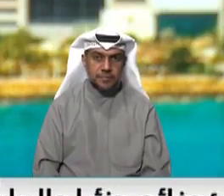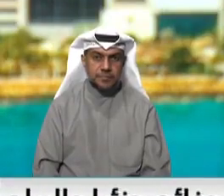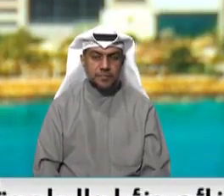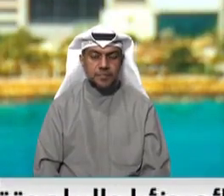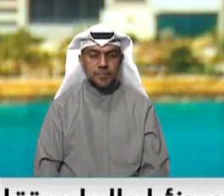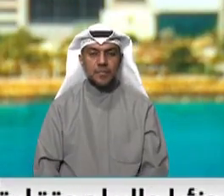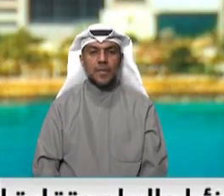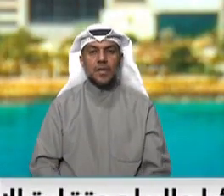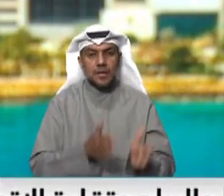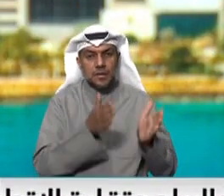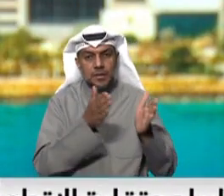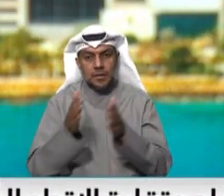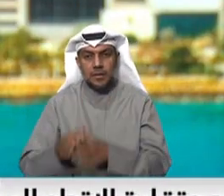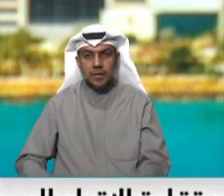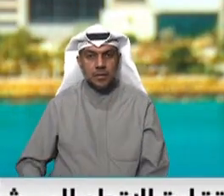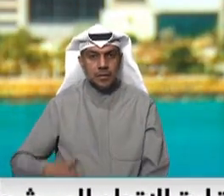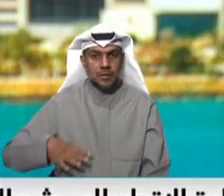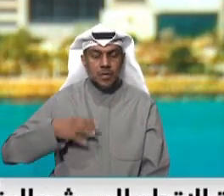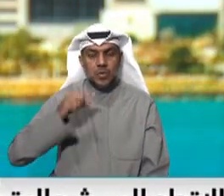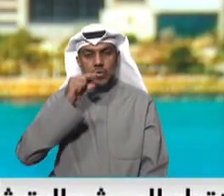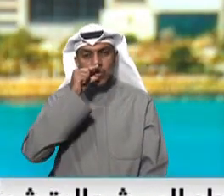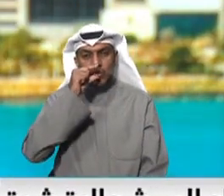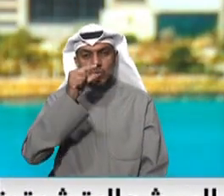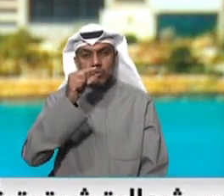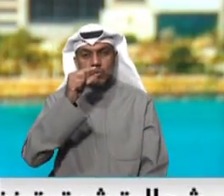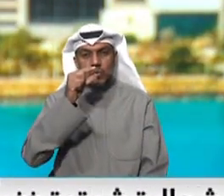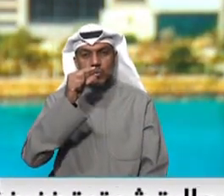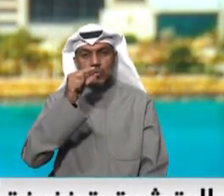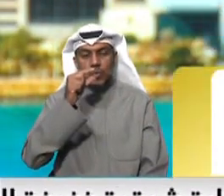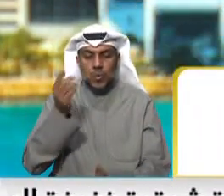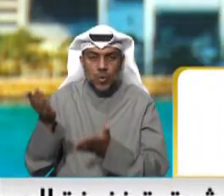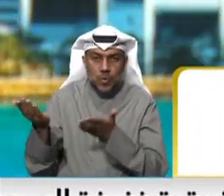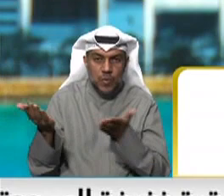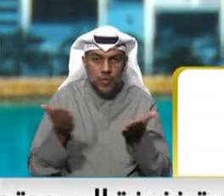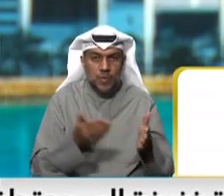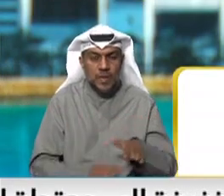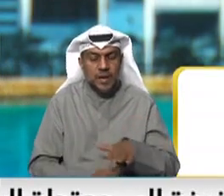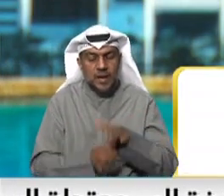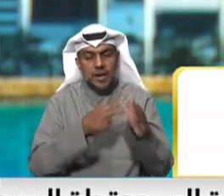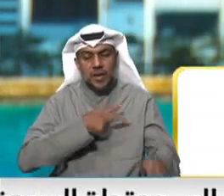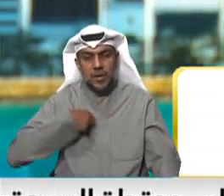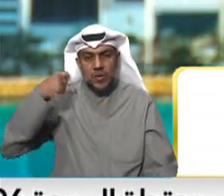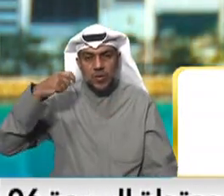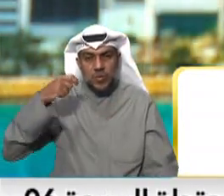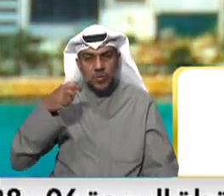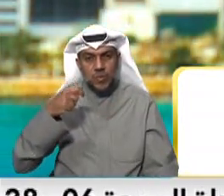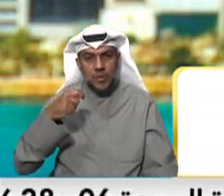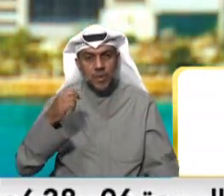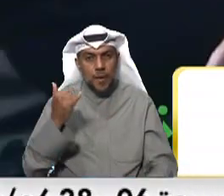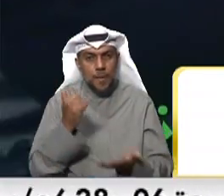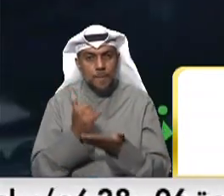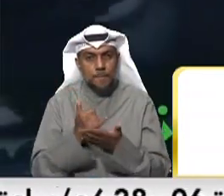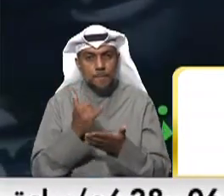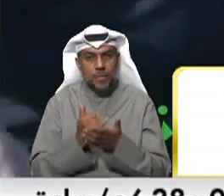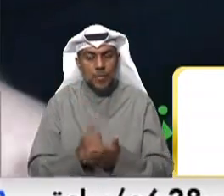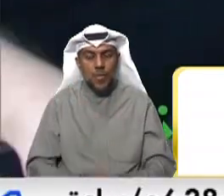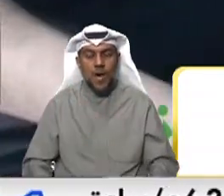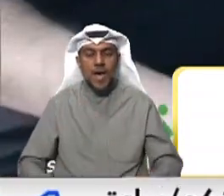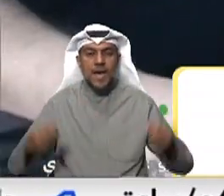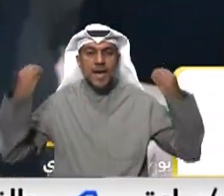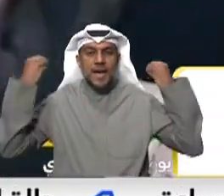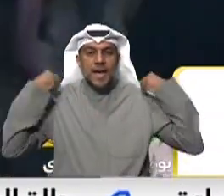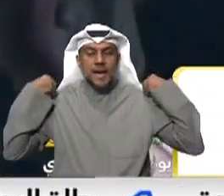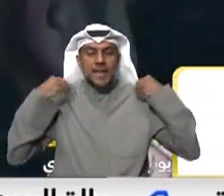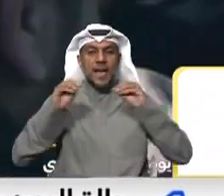تحت رعايه وحضور سمو الشيخ الدكتور محمد صباح السالم الصباح رئيس مجلس الوزراء نظمت الهيئه العامه للرياضه اليوم فعاليه